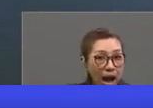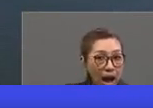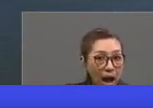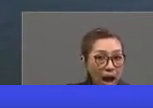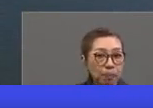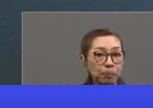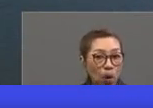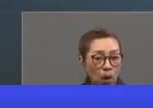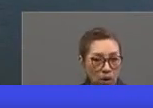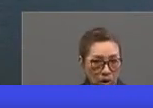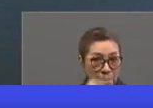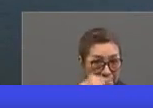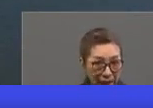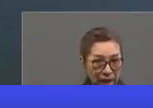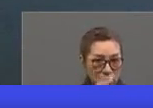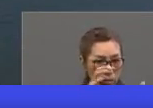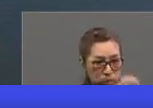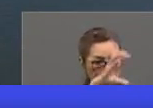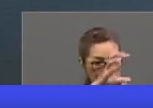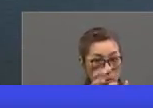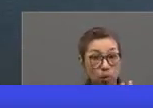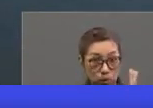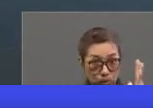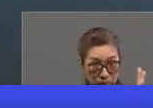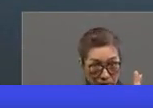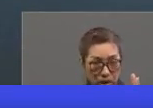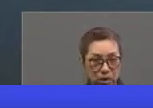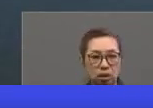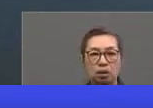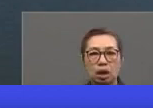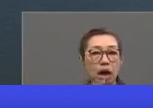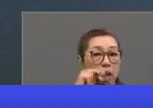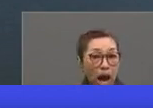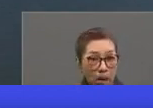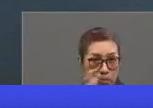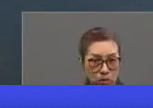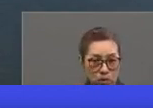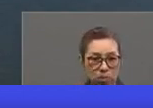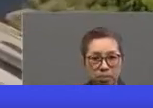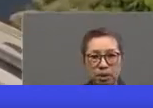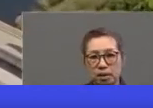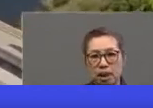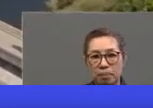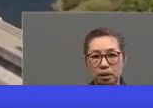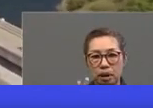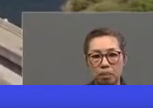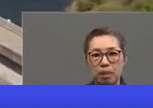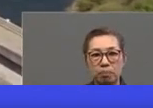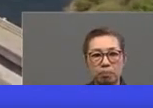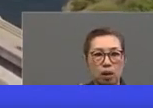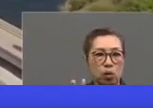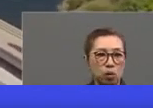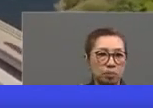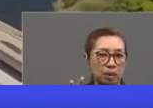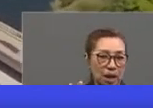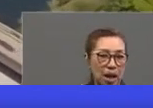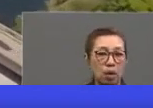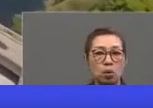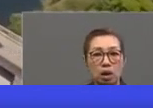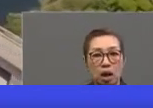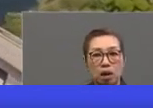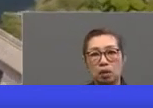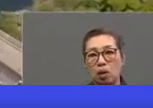รู้ศูนย์บริหารขออภัยค่ะศูนย์บริการข้อมูลสถานการณ์น้ำและประชาสัมพันธ์ส่วนมาตรการสุดท้ายจะมีการติดตามประเมิน